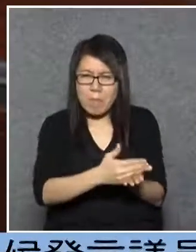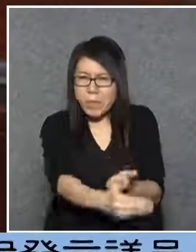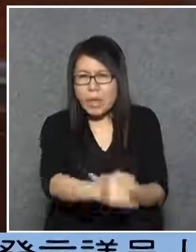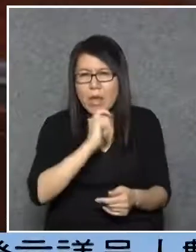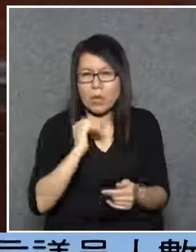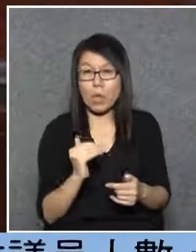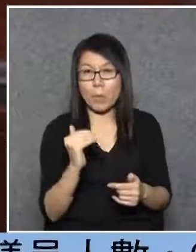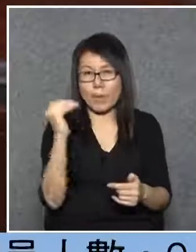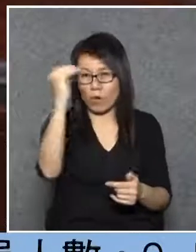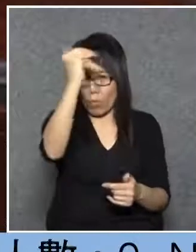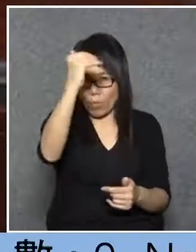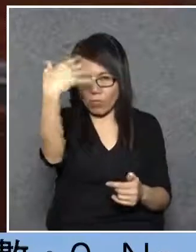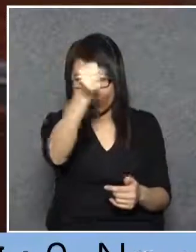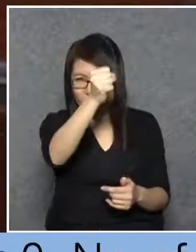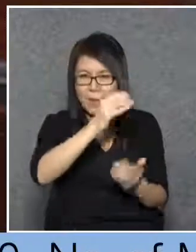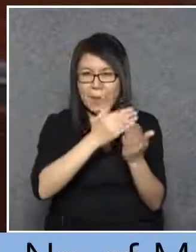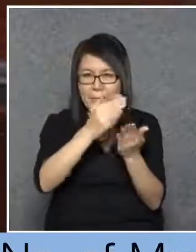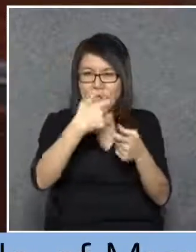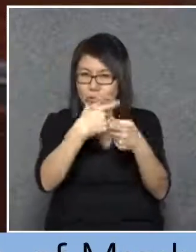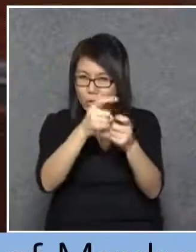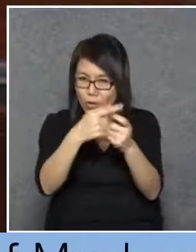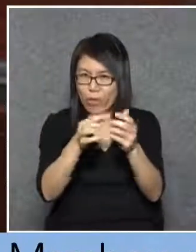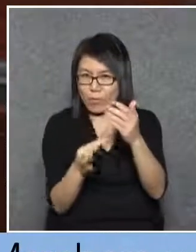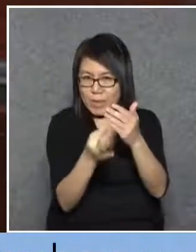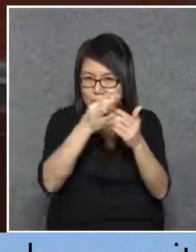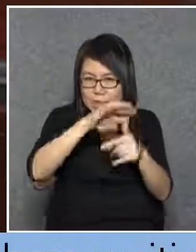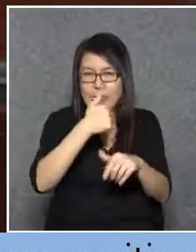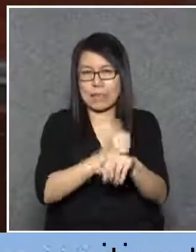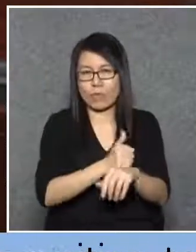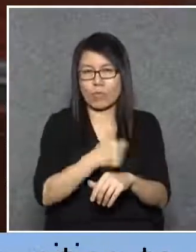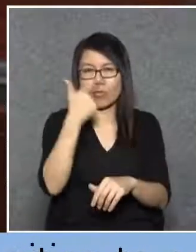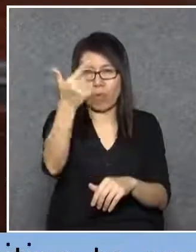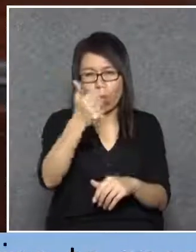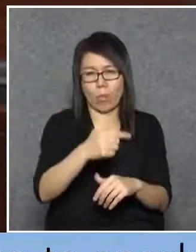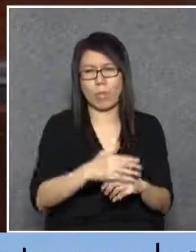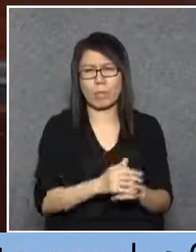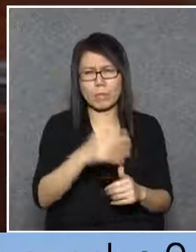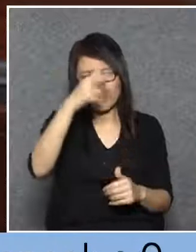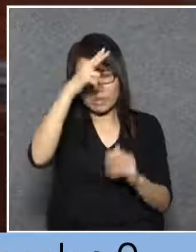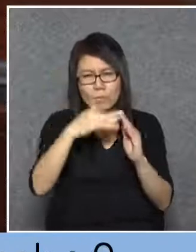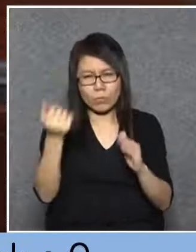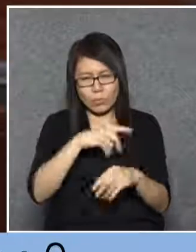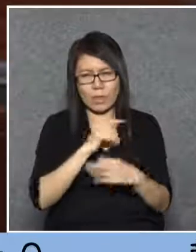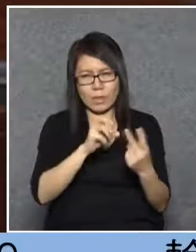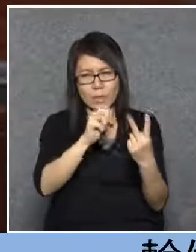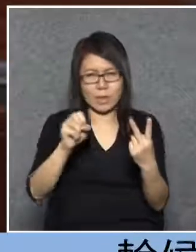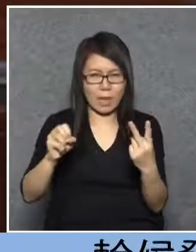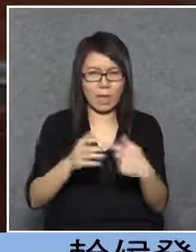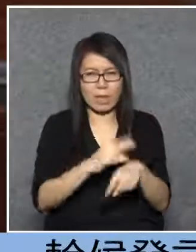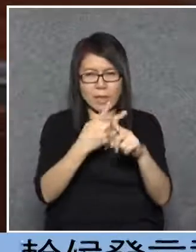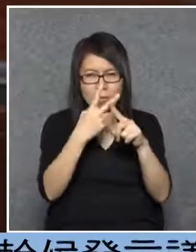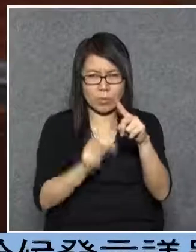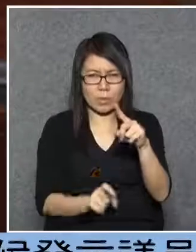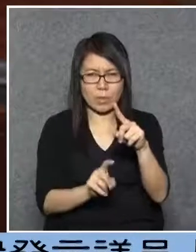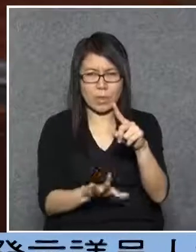管理人員的薪酬及晉升機會。局長，這個是2000年12月15